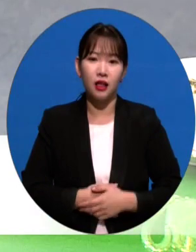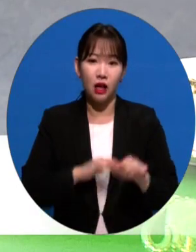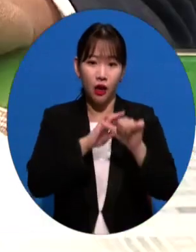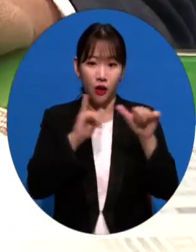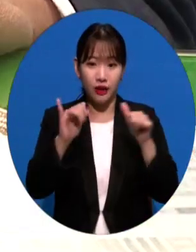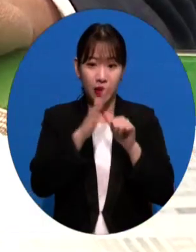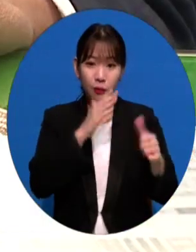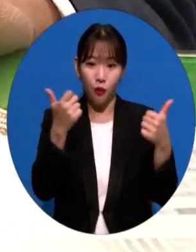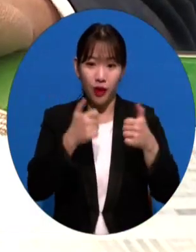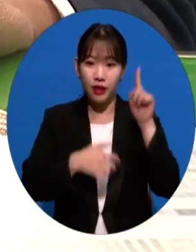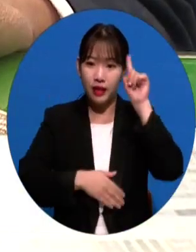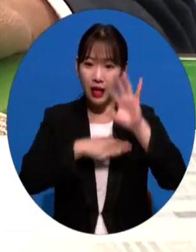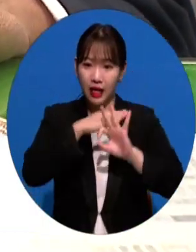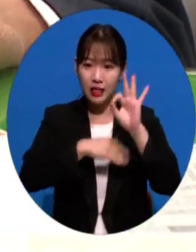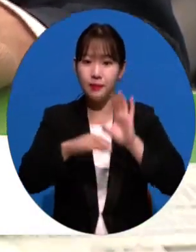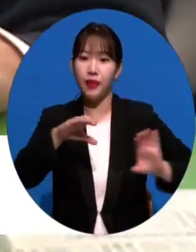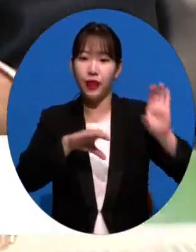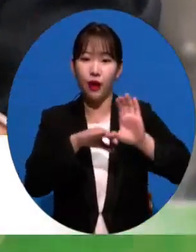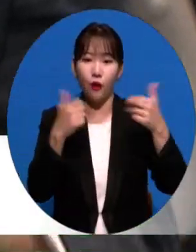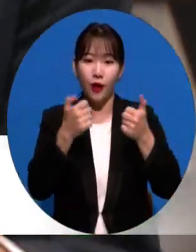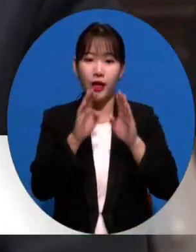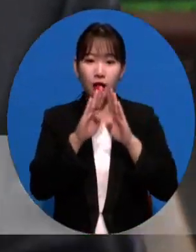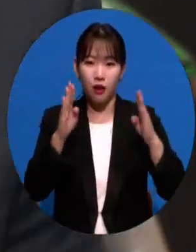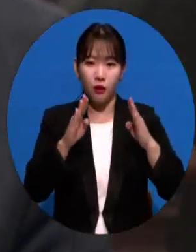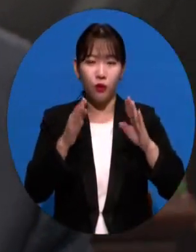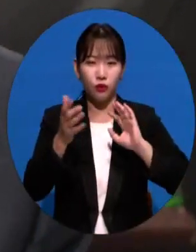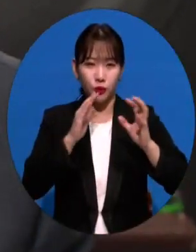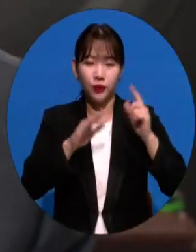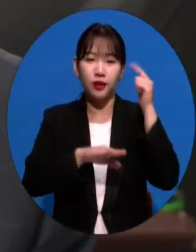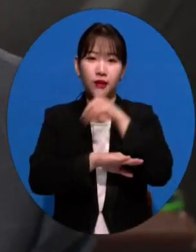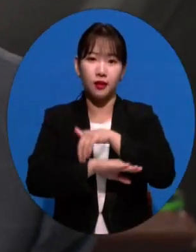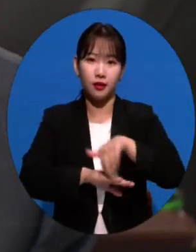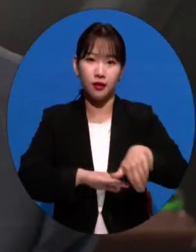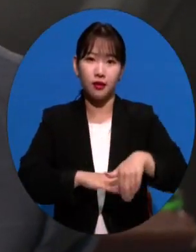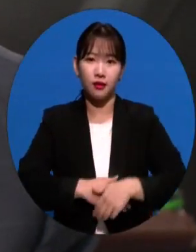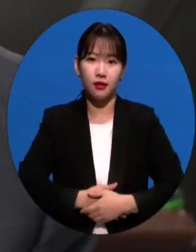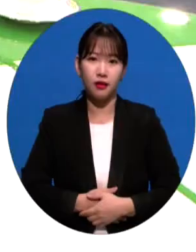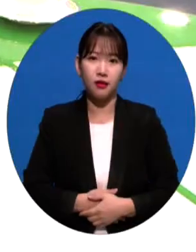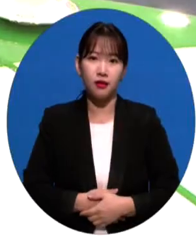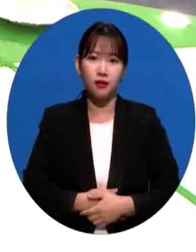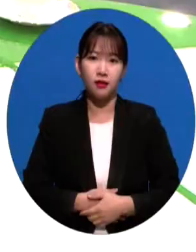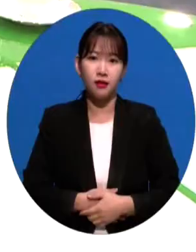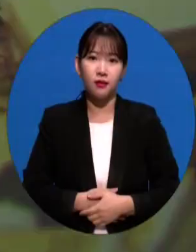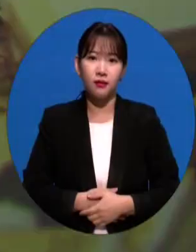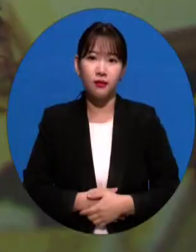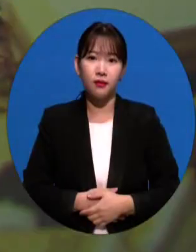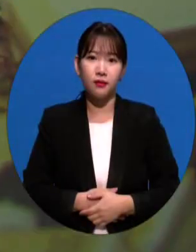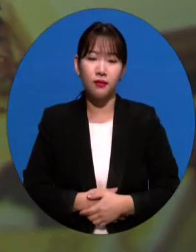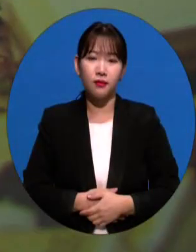대표자 회의는 내일 오전 추가 회의를 열고 논의를 이어갈 계획입니다.